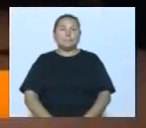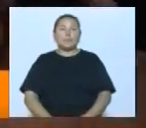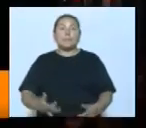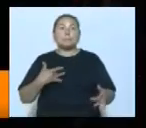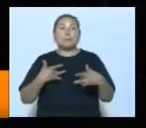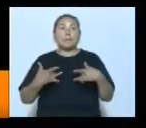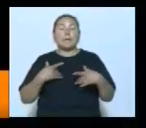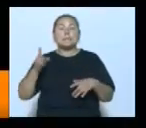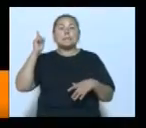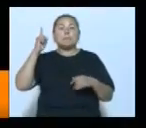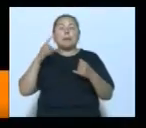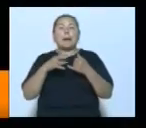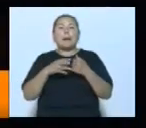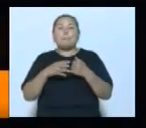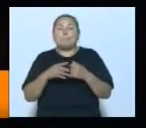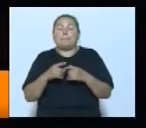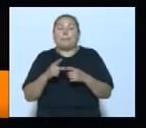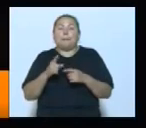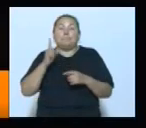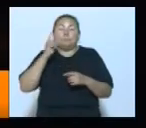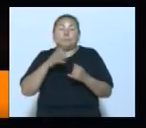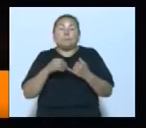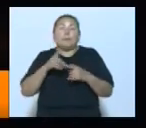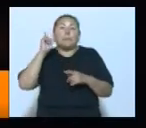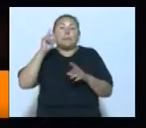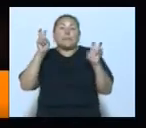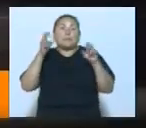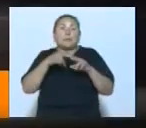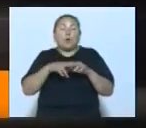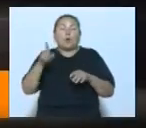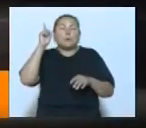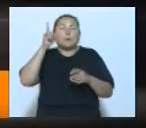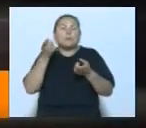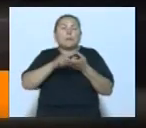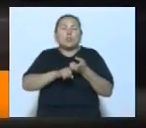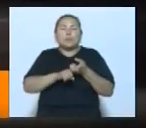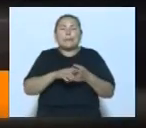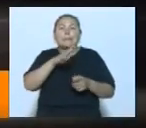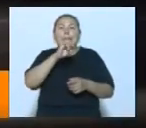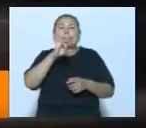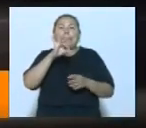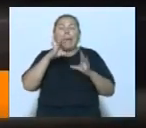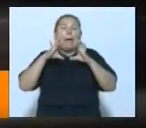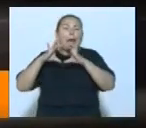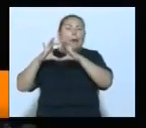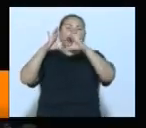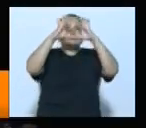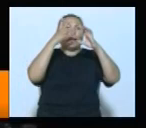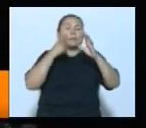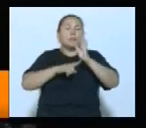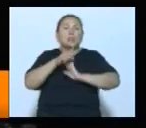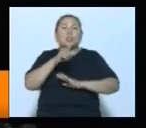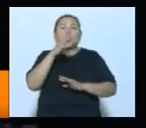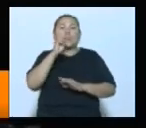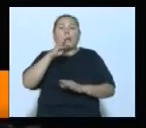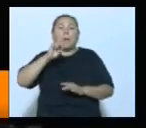Спектакль «Земля предков» впервые был поставлен на сцене Новосибирска. Постановка связана с древнейшим периодом тенгрианства, времени, когда зарождался